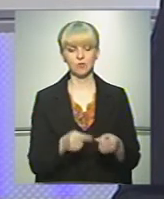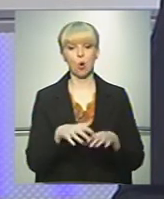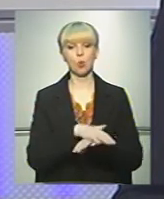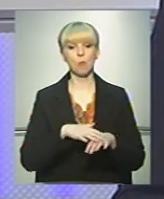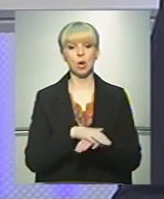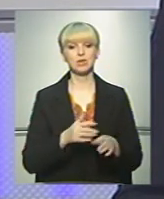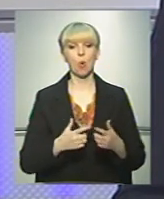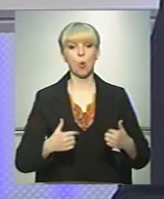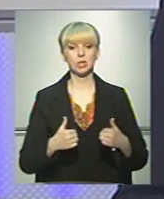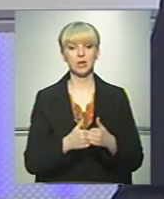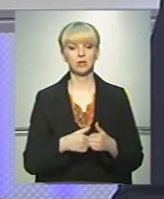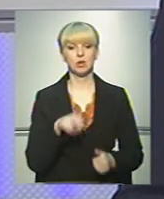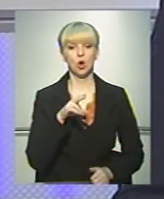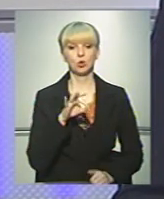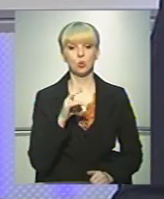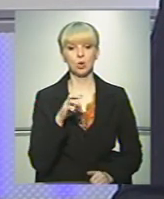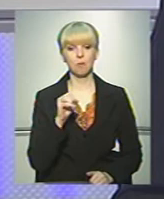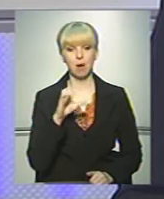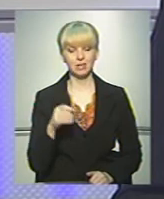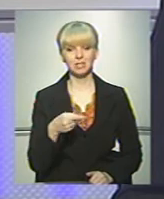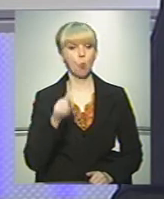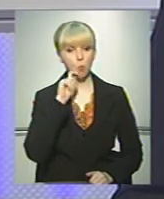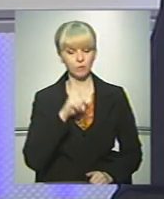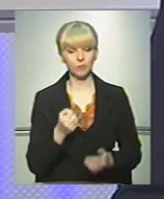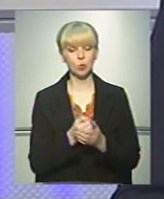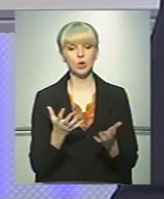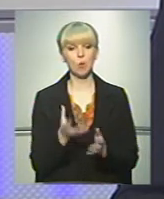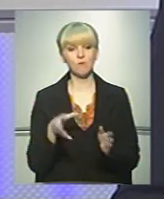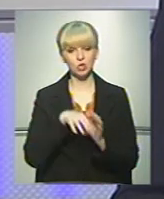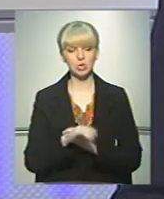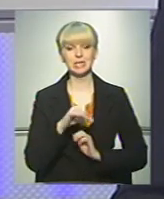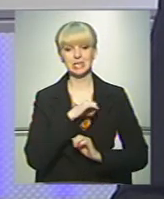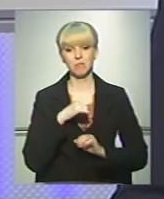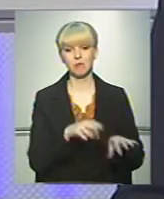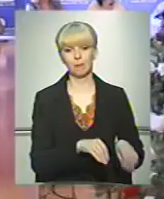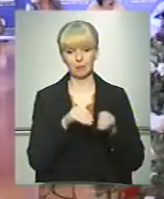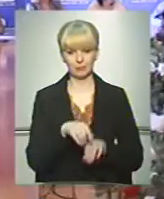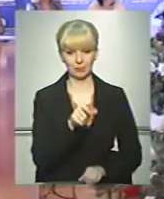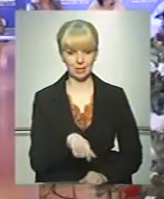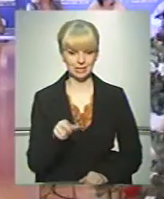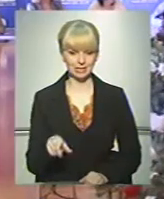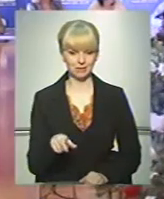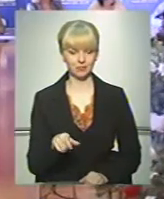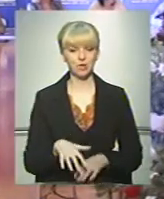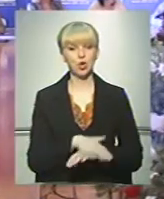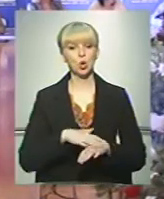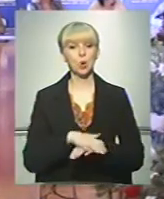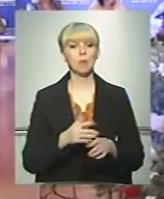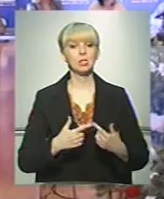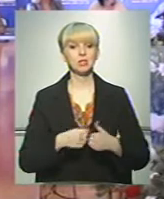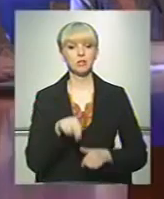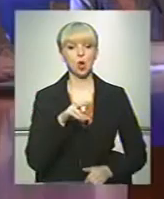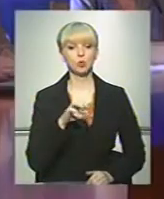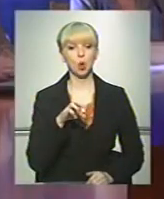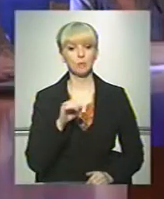громадську організацію «Донбас Український», до якої увійшли і самі переселенці. Громадські організації